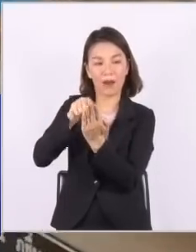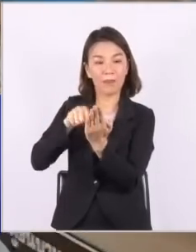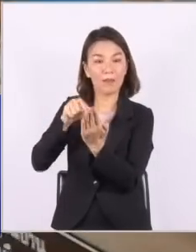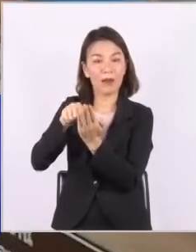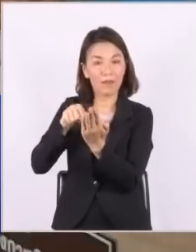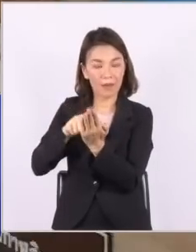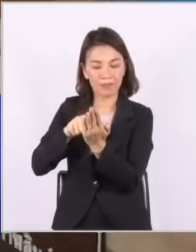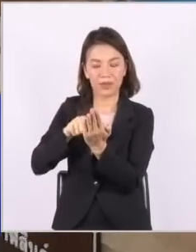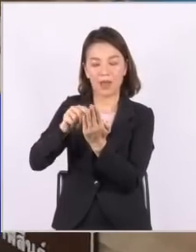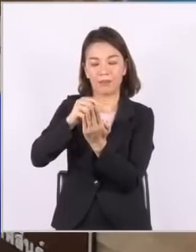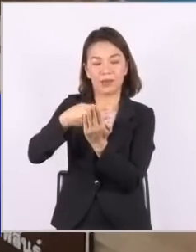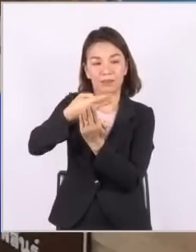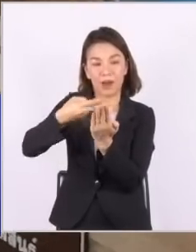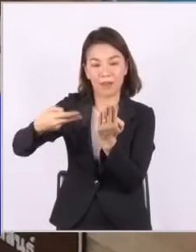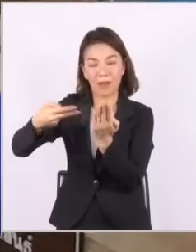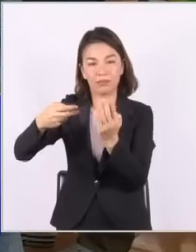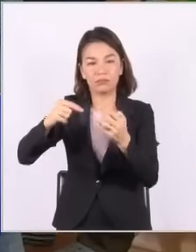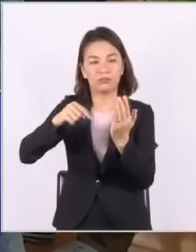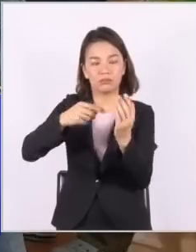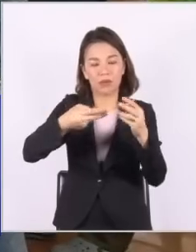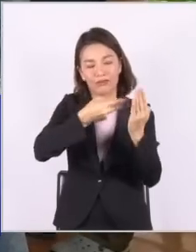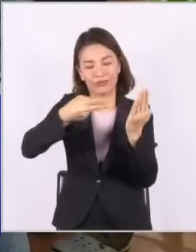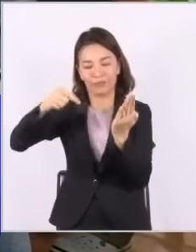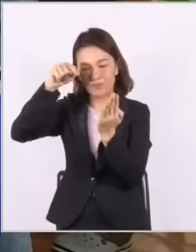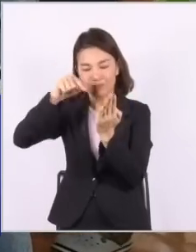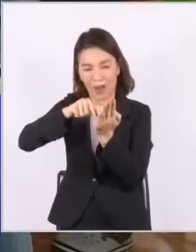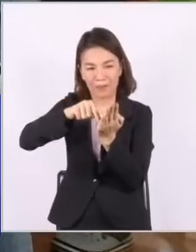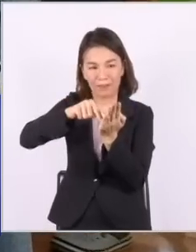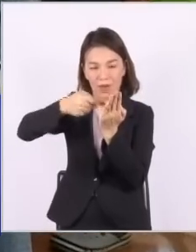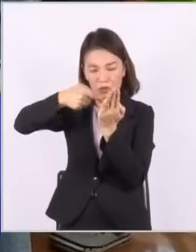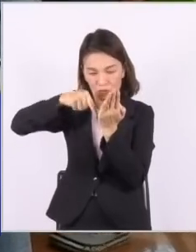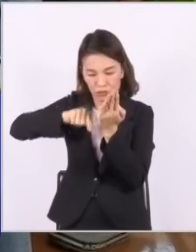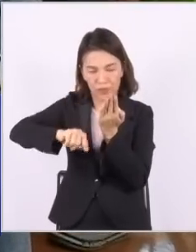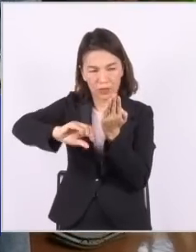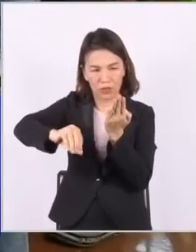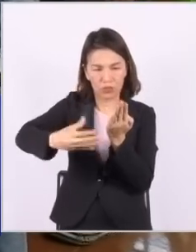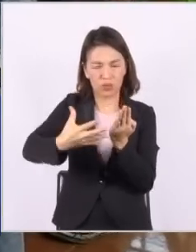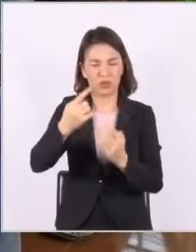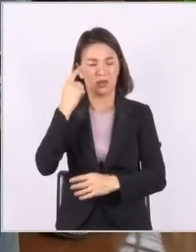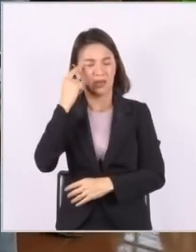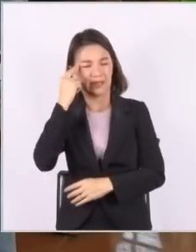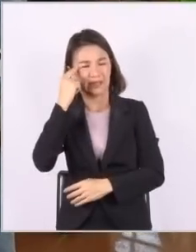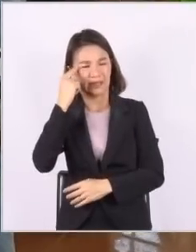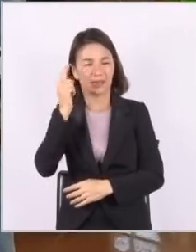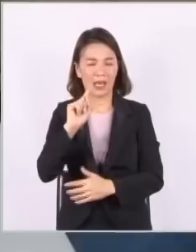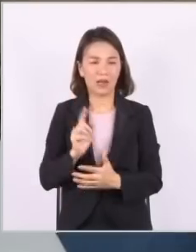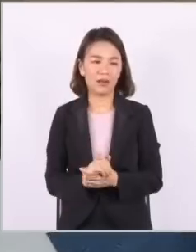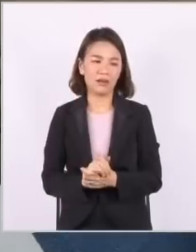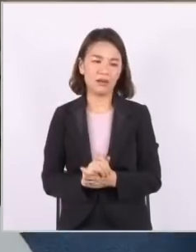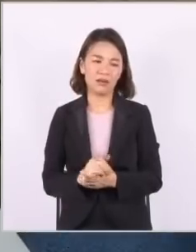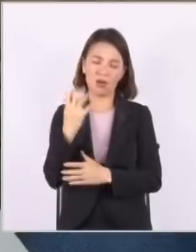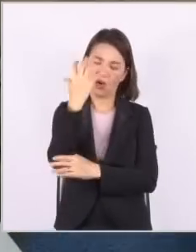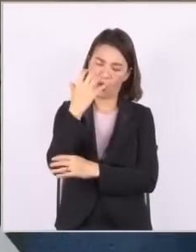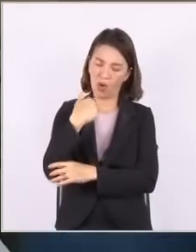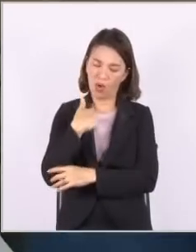งมาให้นะกดไปเป็นที่เรียบร้อยแล้วแต่พอกดไปในใจมันก็มีหลายคำถามเกิดขึ้นมากมายเอ๊ะฉันจะโดนหลอกไหม